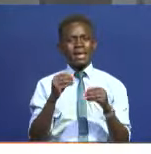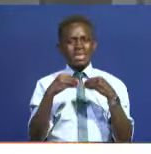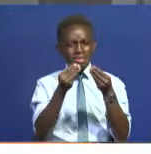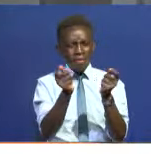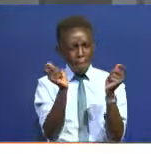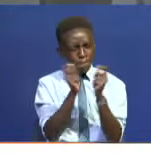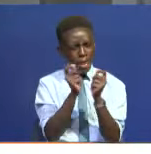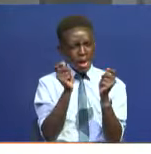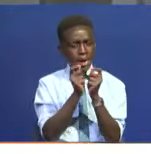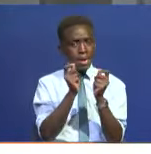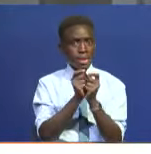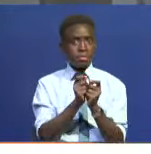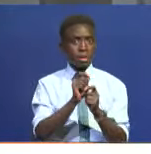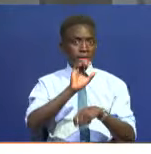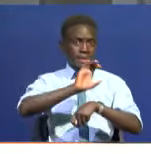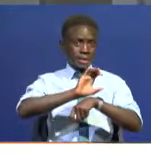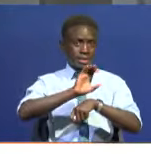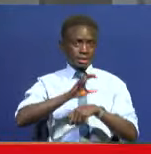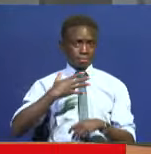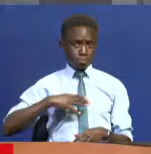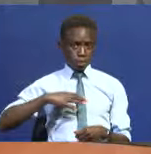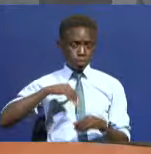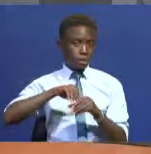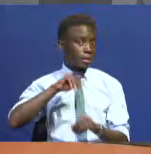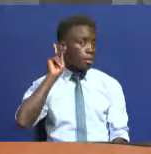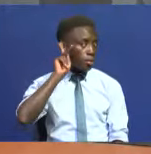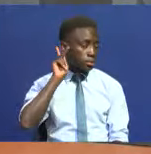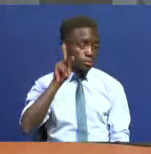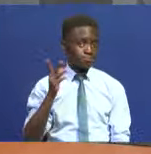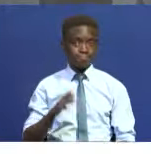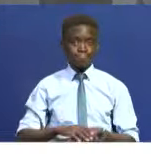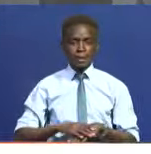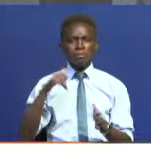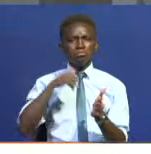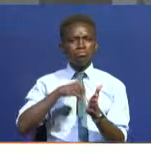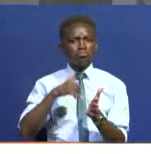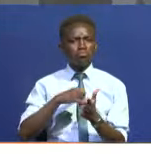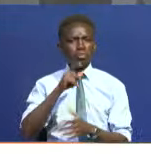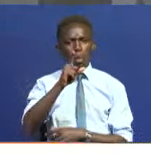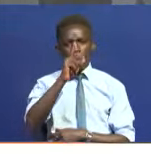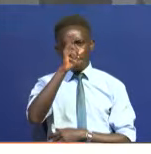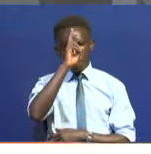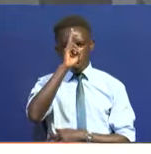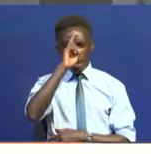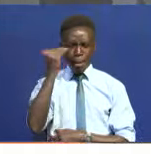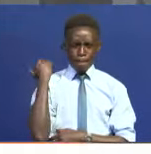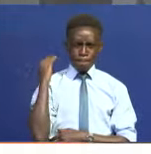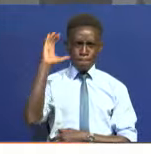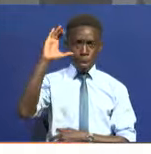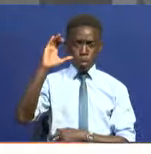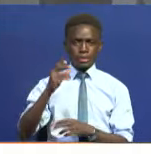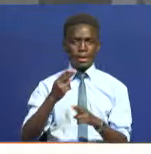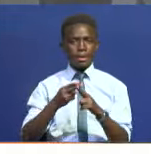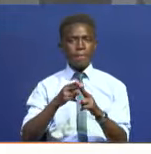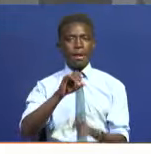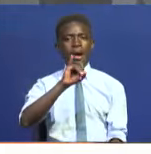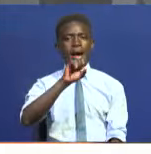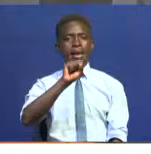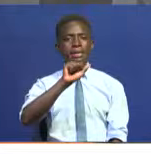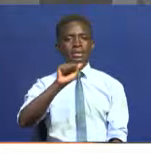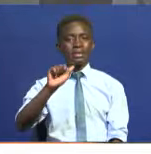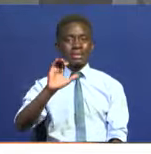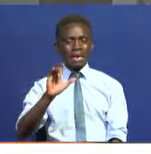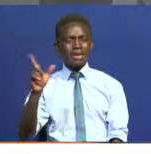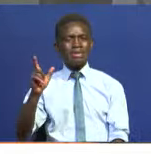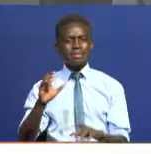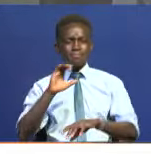moja mjini Kisii. Waumini watatu wakiwemo afisa mkuu wa kituo cha polisi katika eneo hilo Isaac Kimwele walijeruhiwa